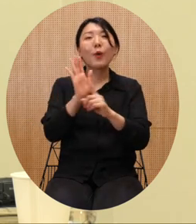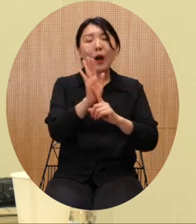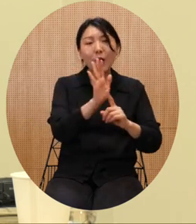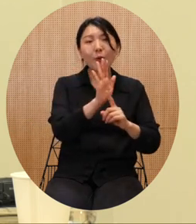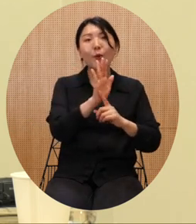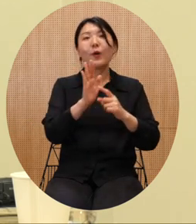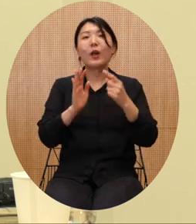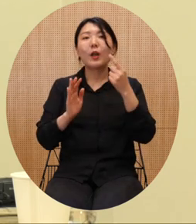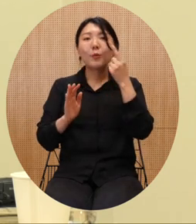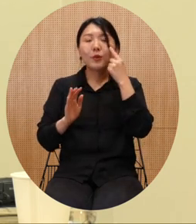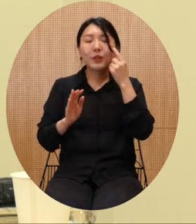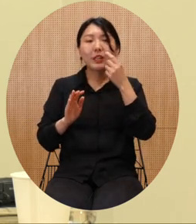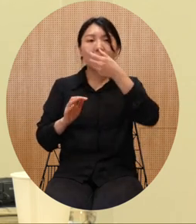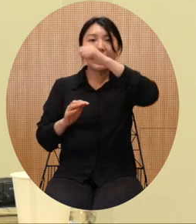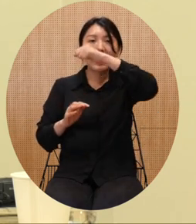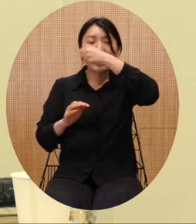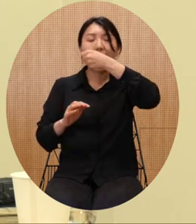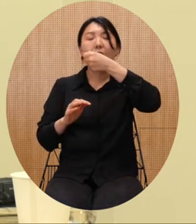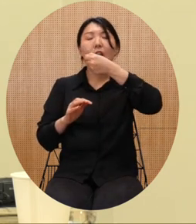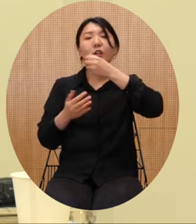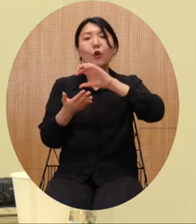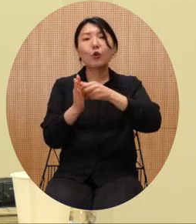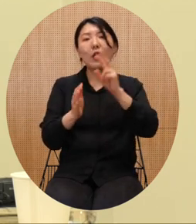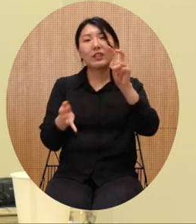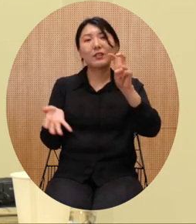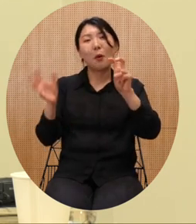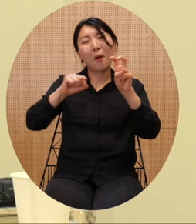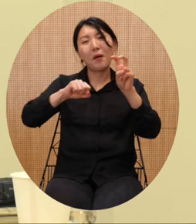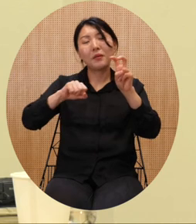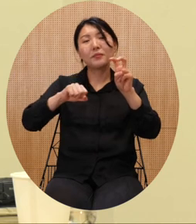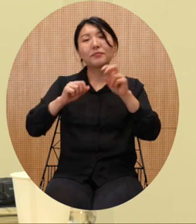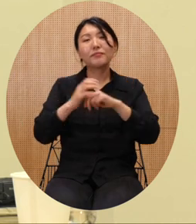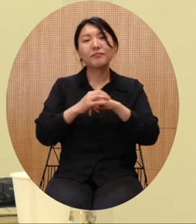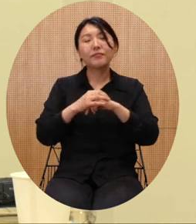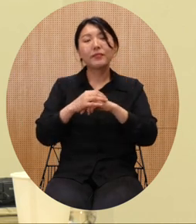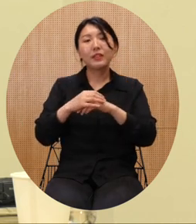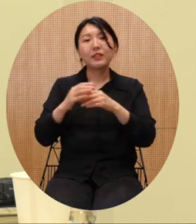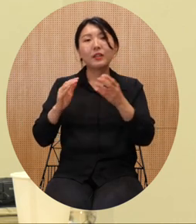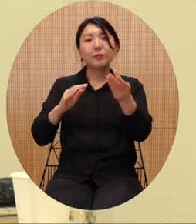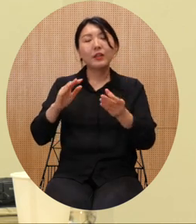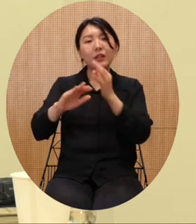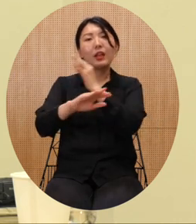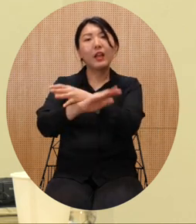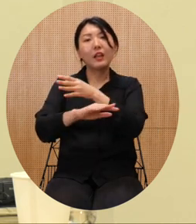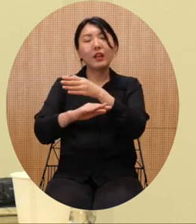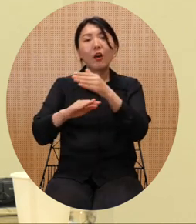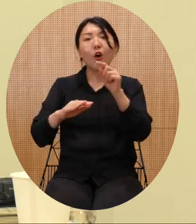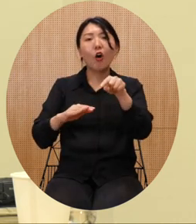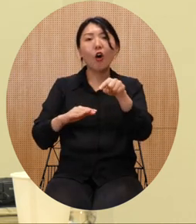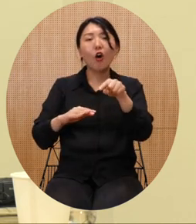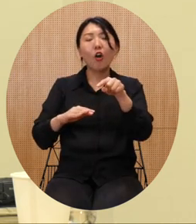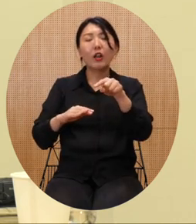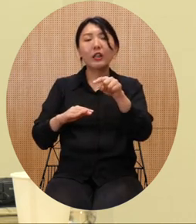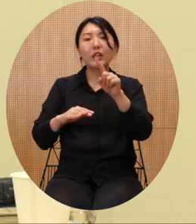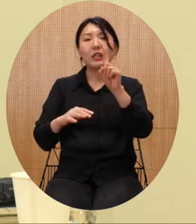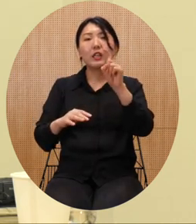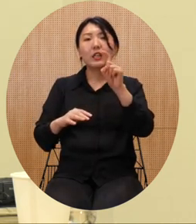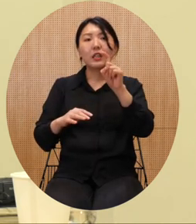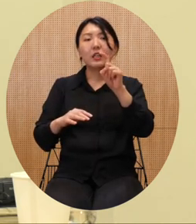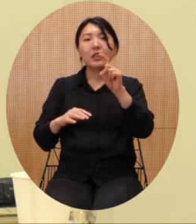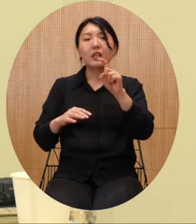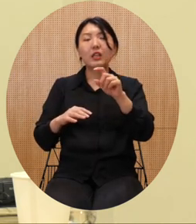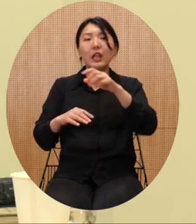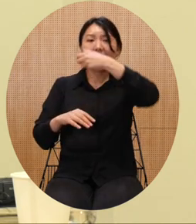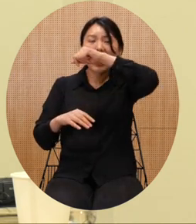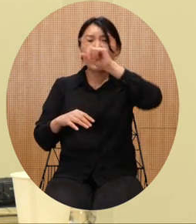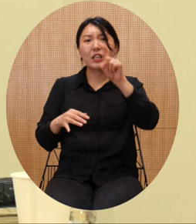있는 예산의 정도가 한 20억 정도인데 매일 임대 주택 하나 하려고 하면 10억에서 20억이 들어가 버립니다. 그래서